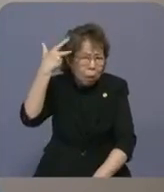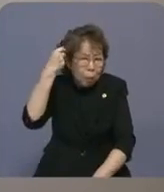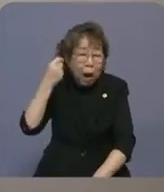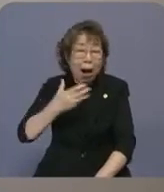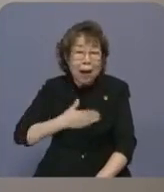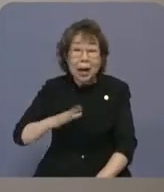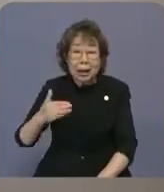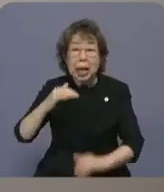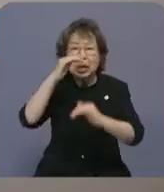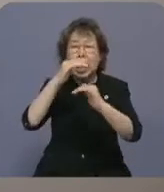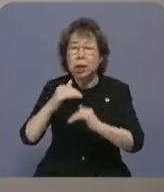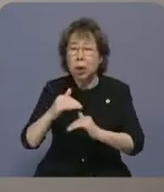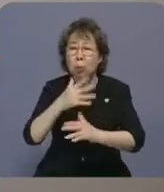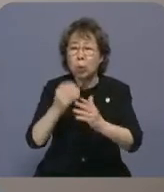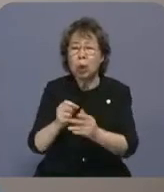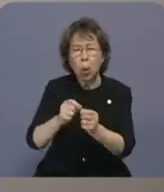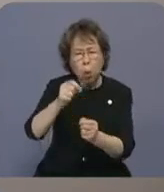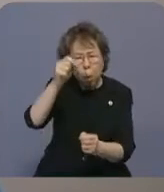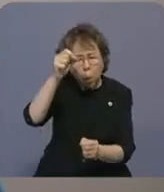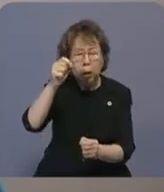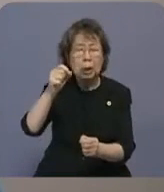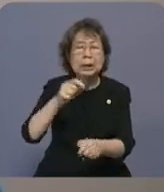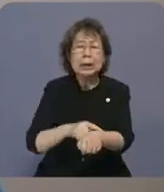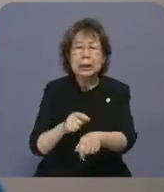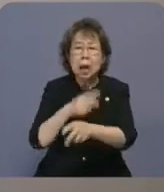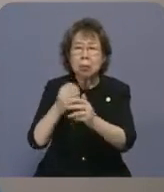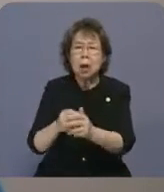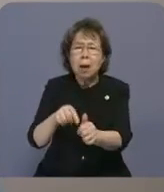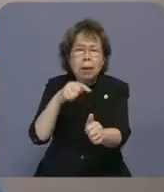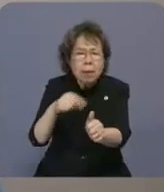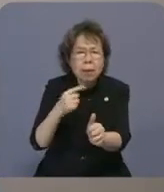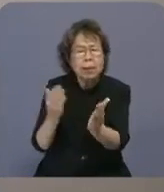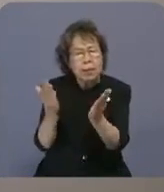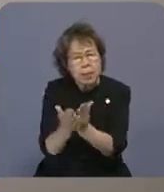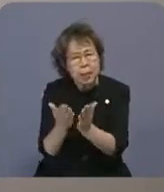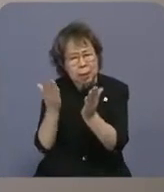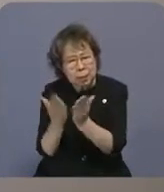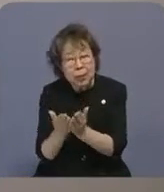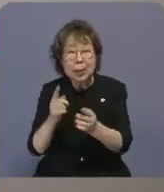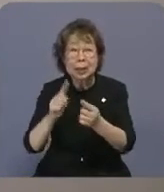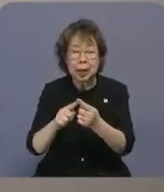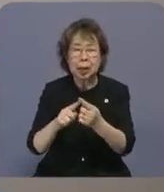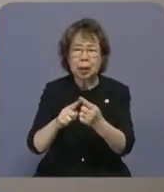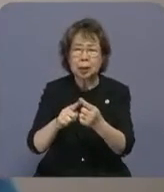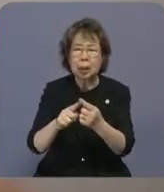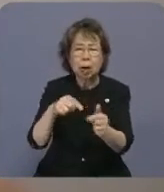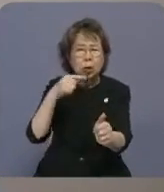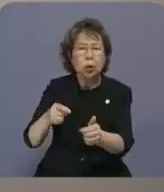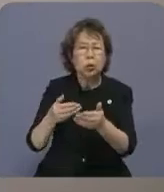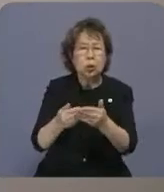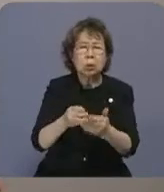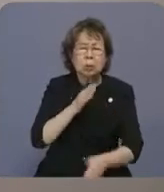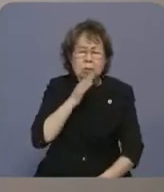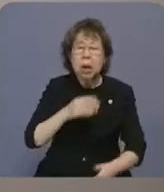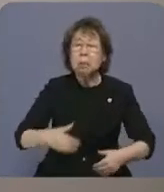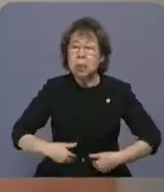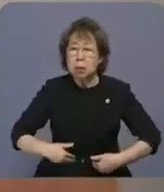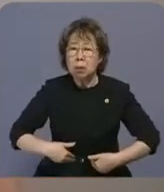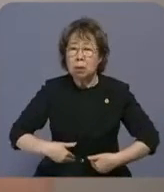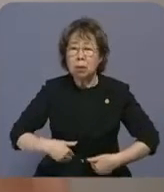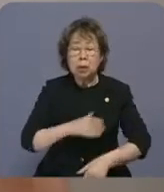내용들을 좀 장시간을 거쳐서 되게 거기에 적합한 자료에 맞춰가지고 교육을 좀 해야지